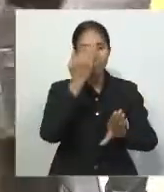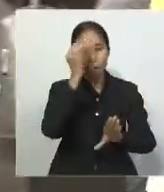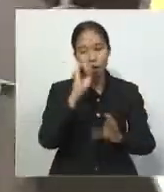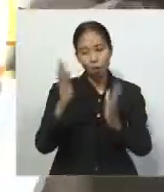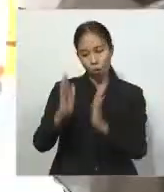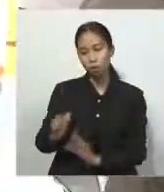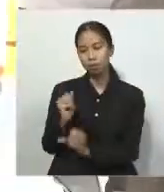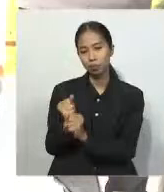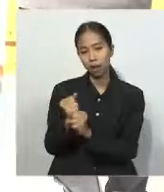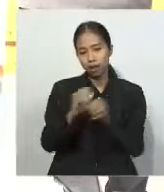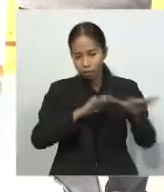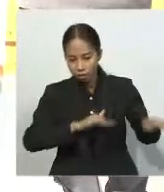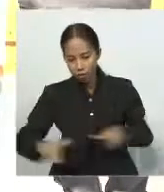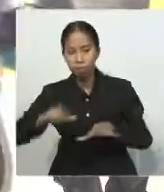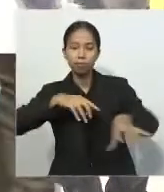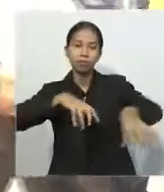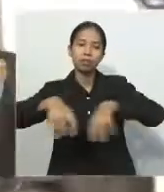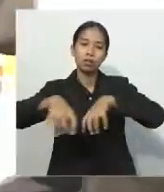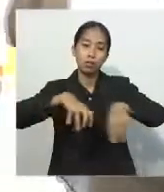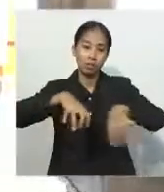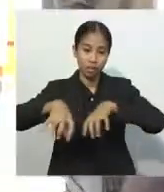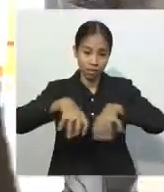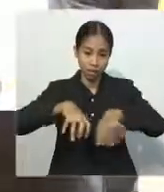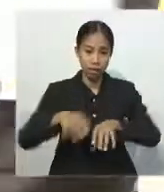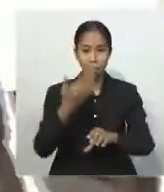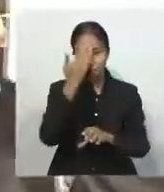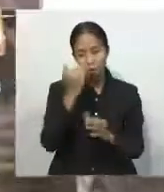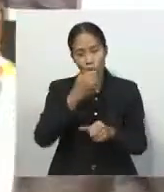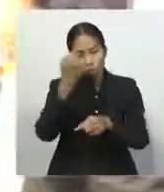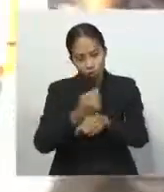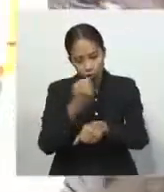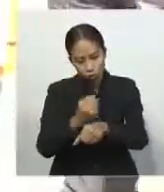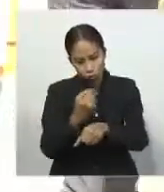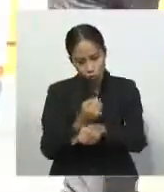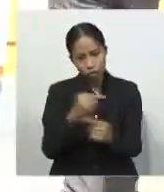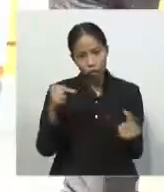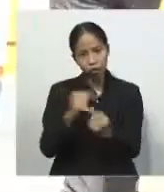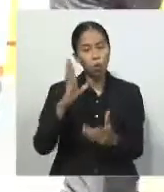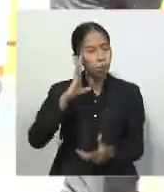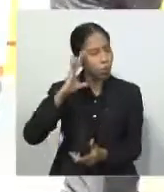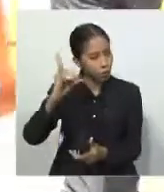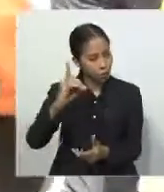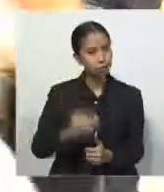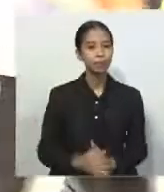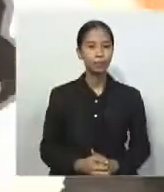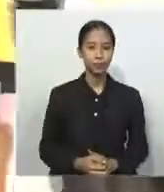าที่นะคะได้เตรียมงานเตรียมพื้นที่ค่ะเพื่อที่จะมีการซักซ้อมเสมือนจริงในวันงานสำหรับวันพรุ่งนี้